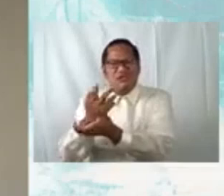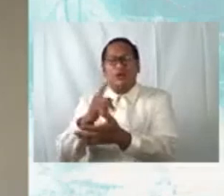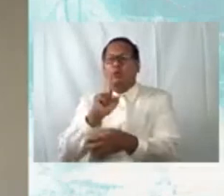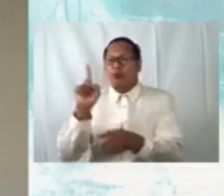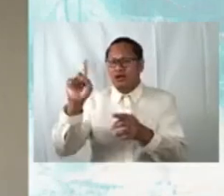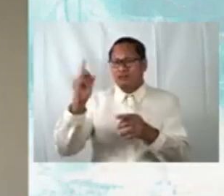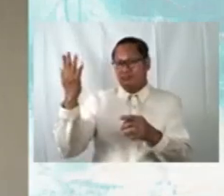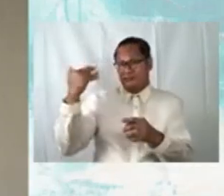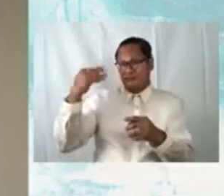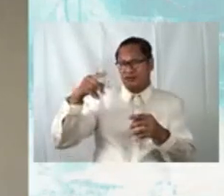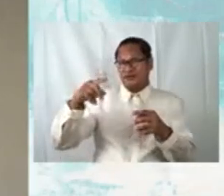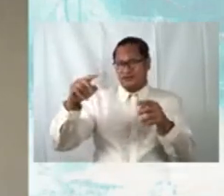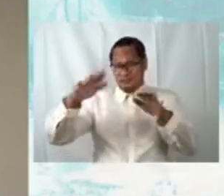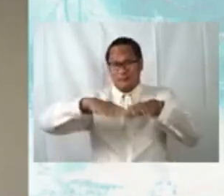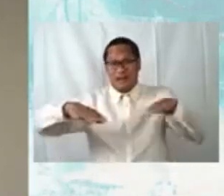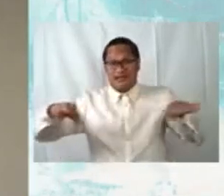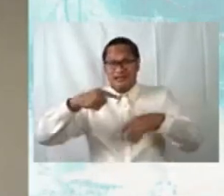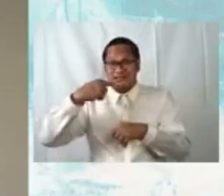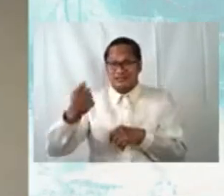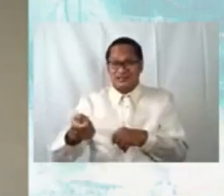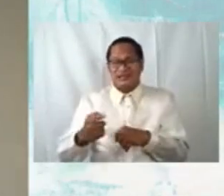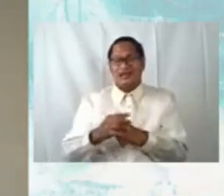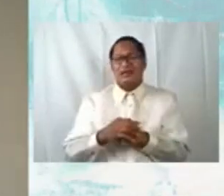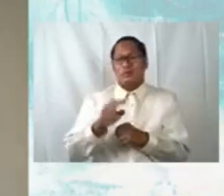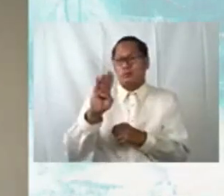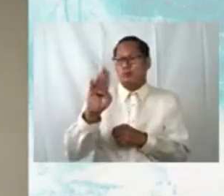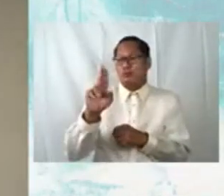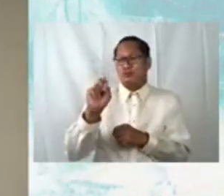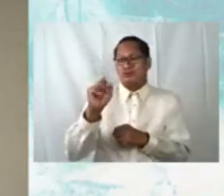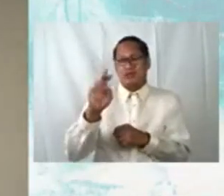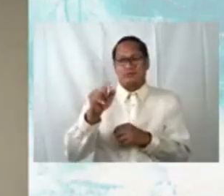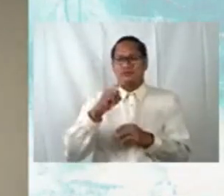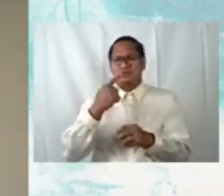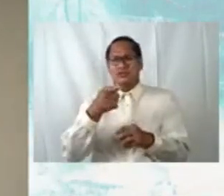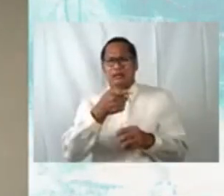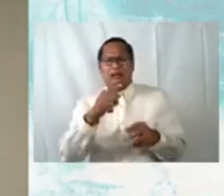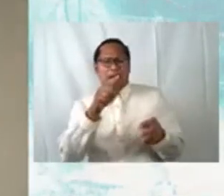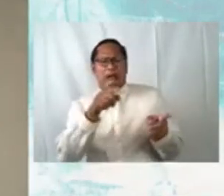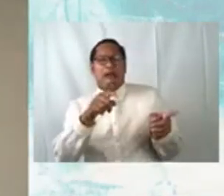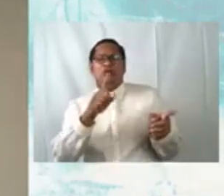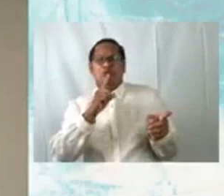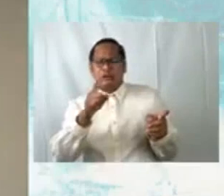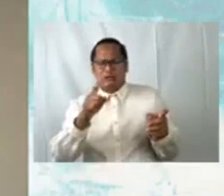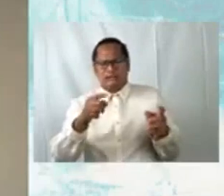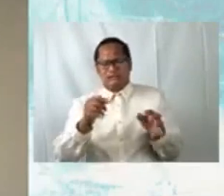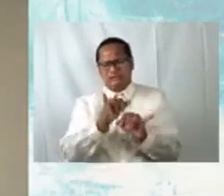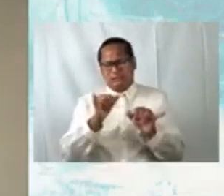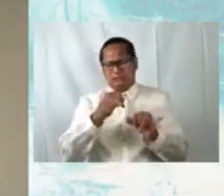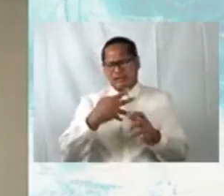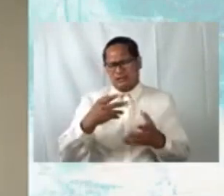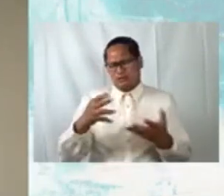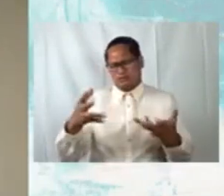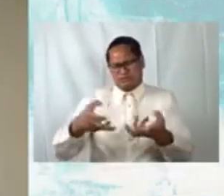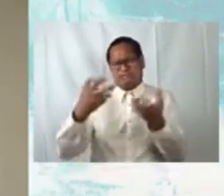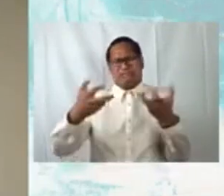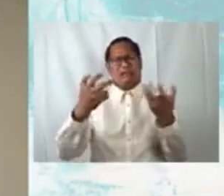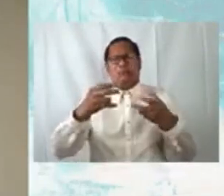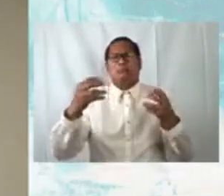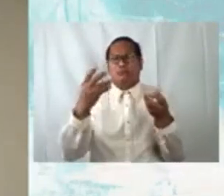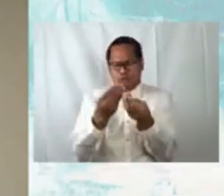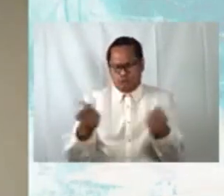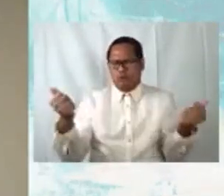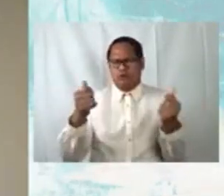ngayon eh, 'di ba? Ang tawag kasi namin noon strike land. Ngayon slap soil na, ano? Slap soil. Haampas